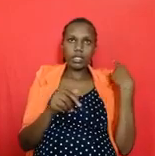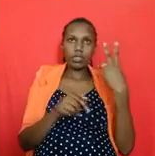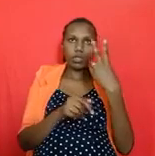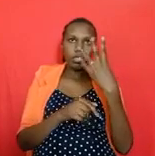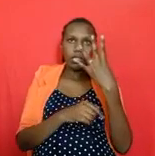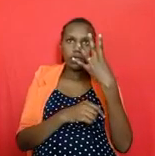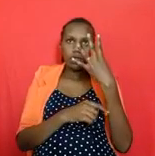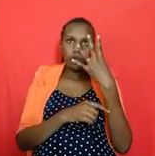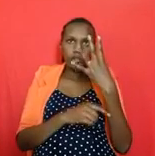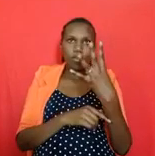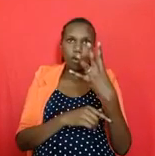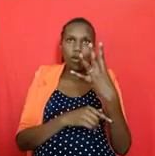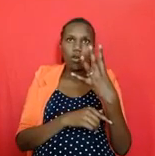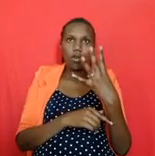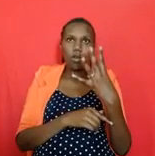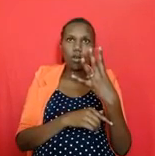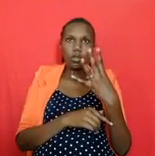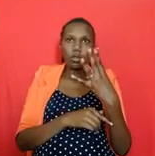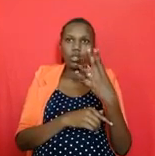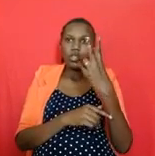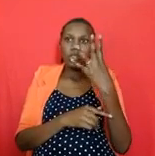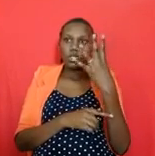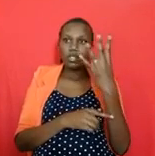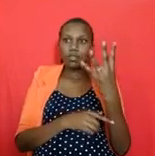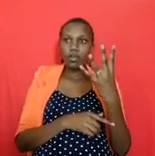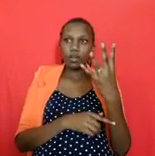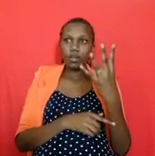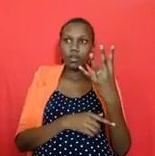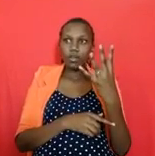ili na idha towa januari. Ha?